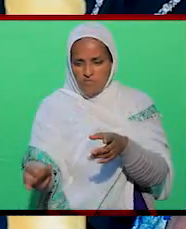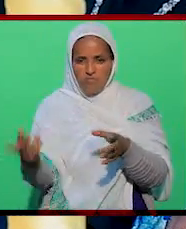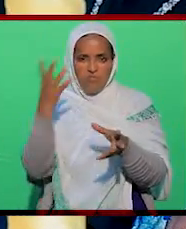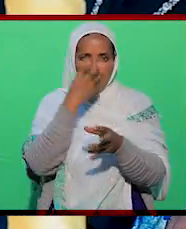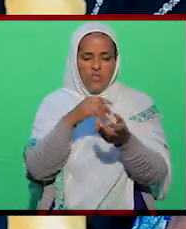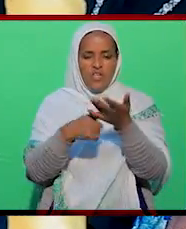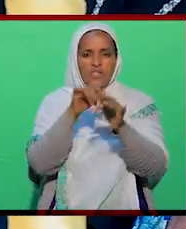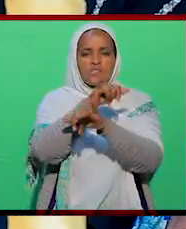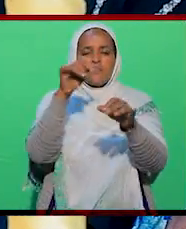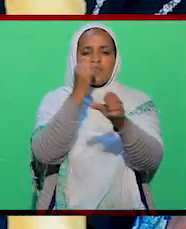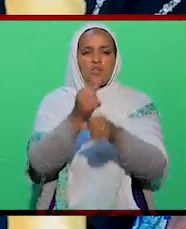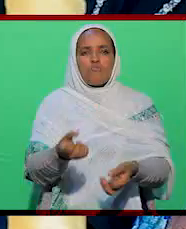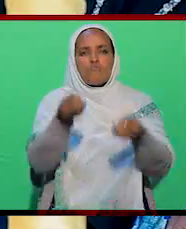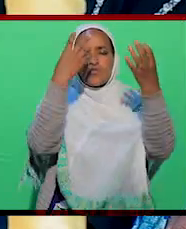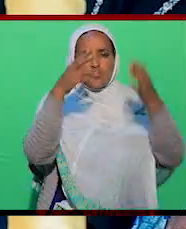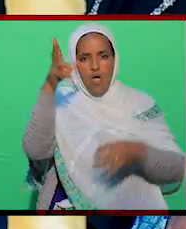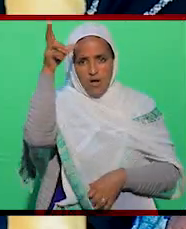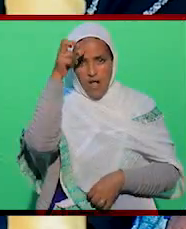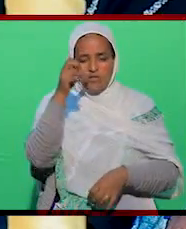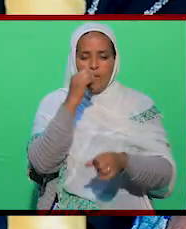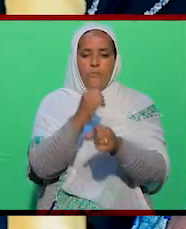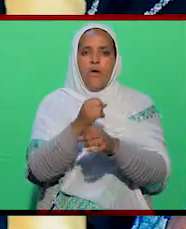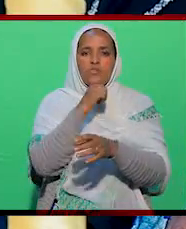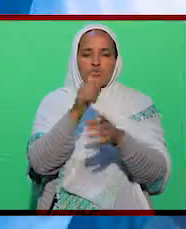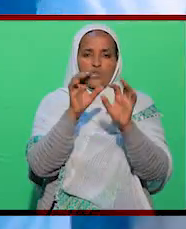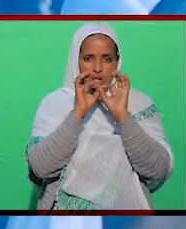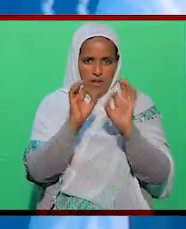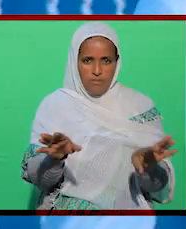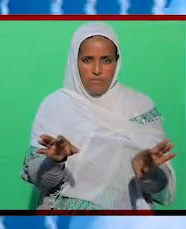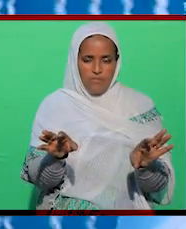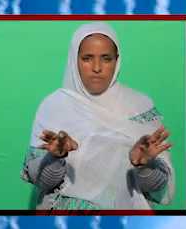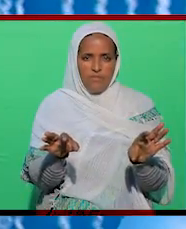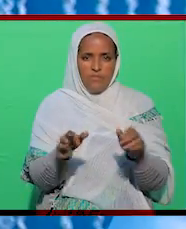አማረ። እና ይህን ይሰራሉ። ብዙ ብዙ ብዙ አጋንንት የማይሰሩት የለም።